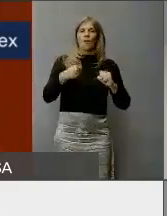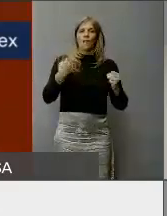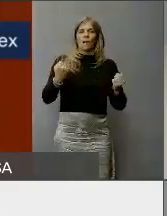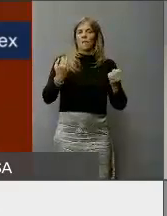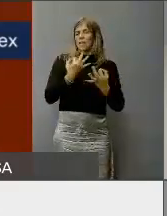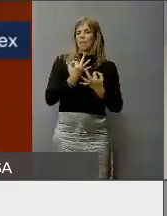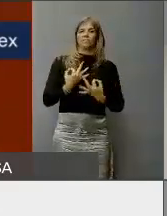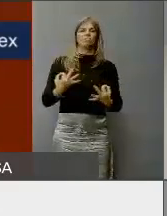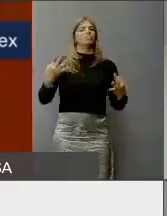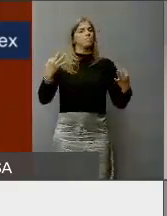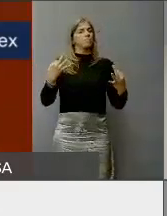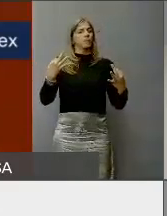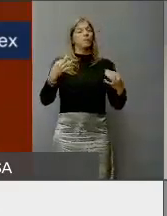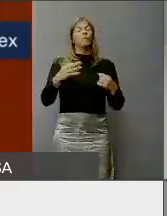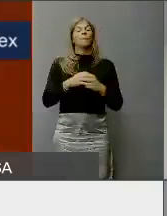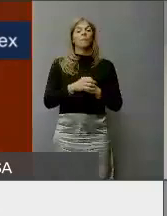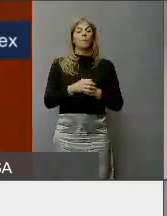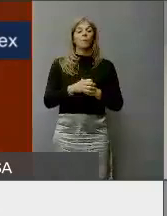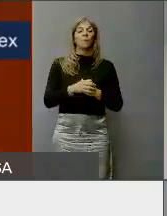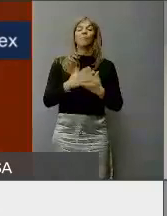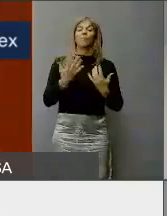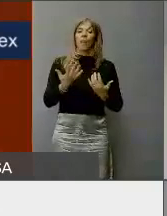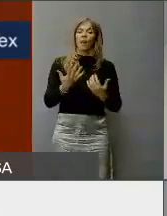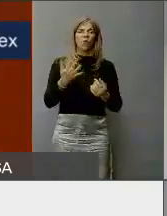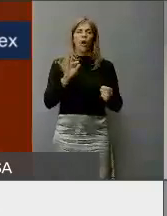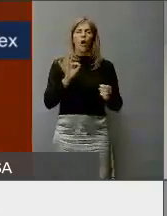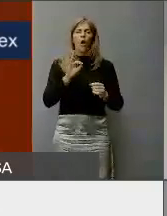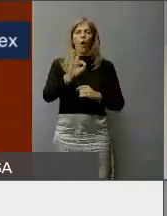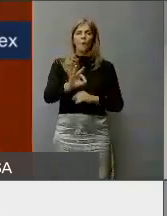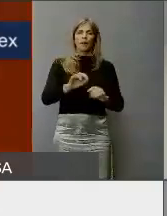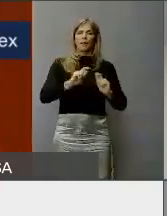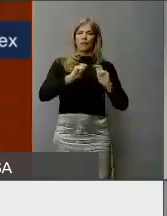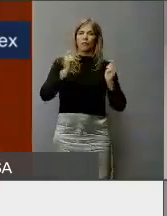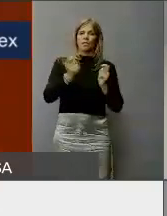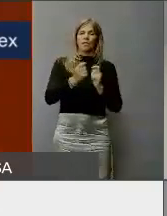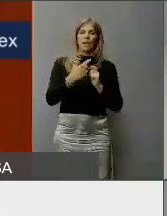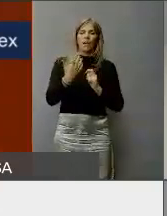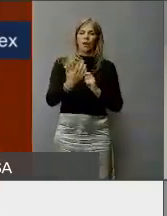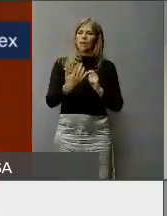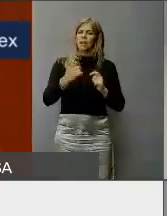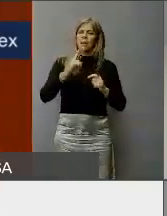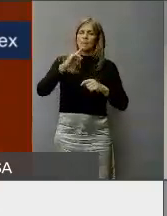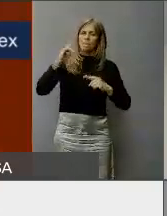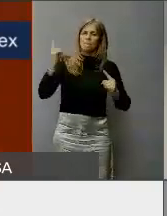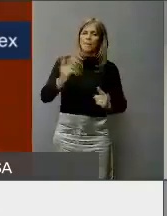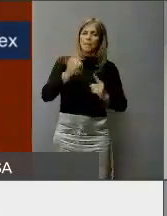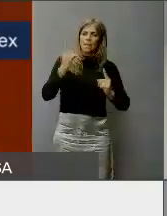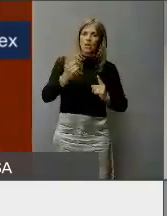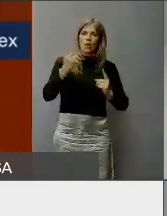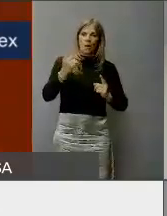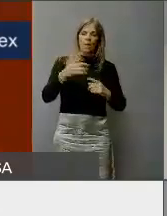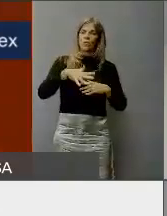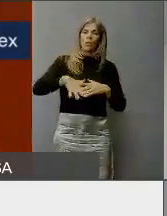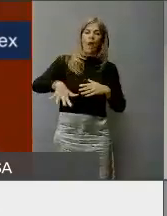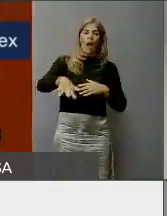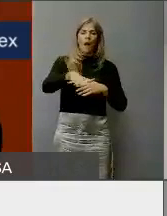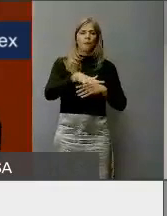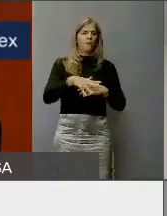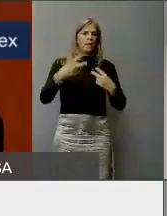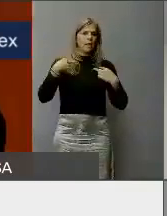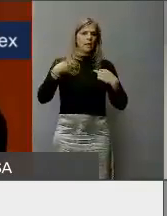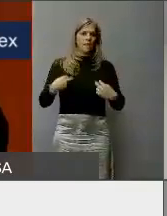questo è sempre finalizzato per un miglioramento continuo delle condizioni degli ambienti di vita